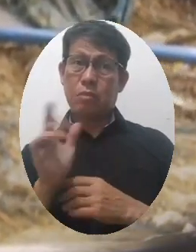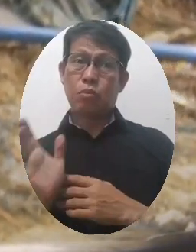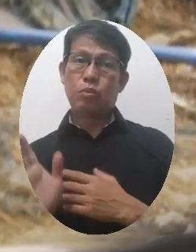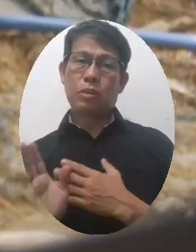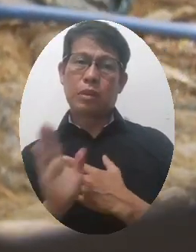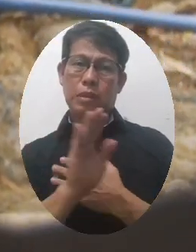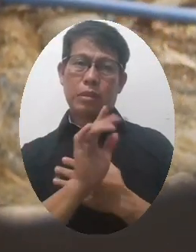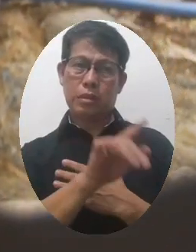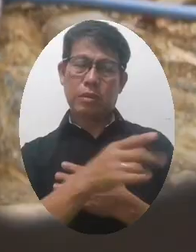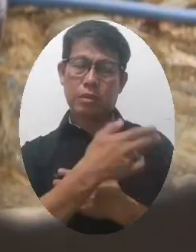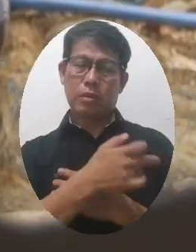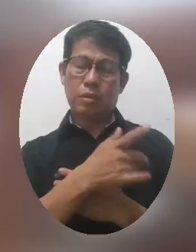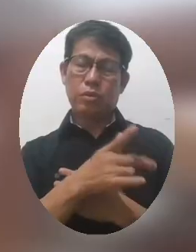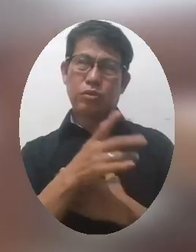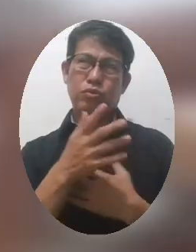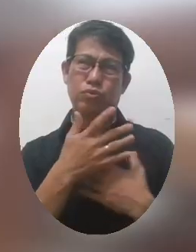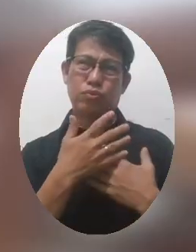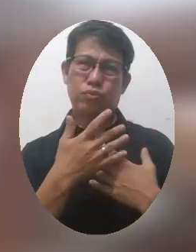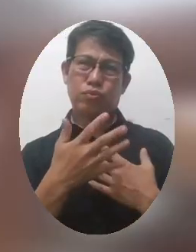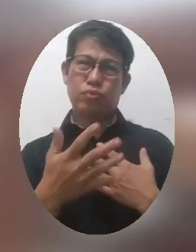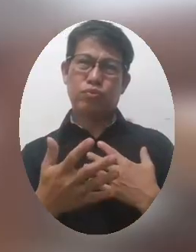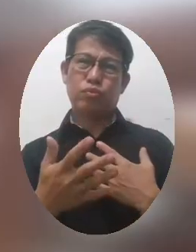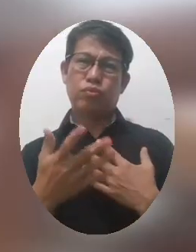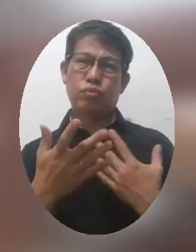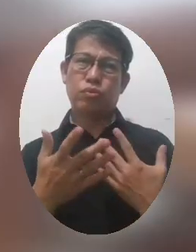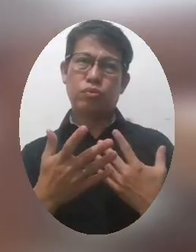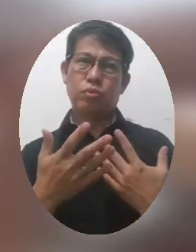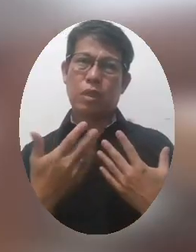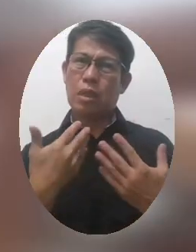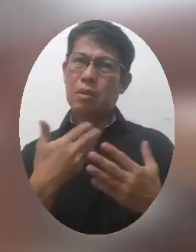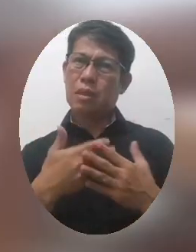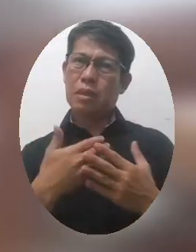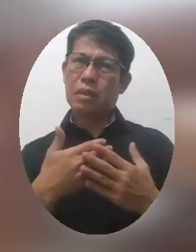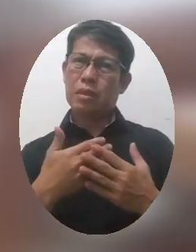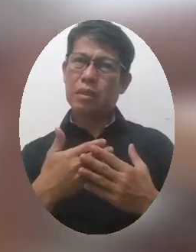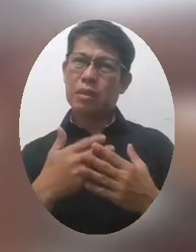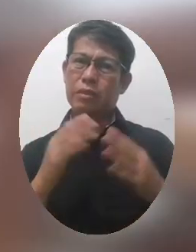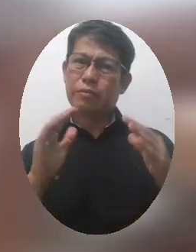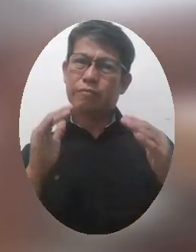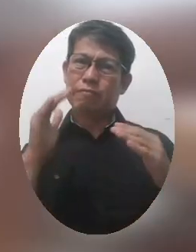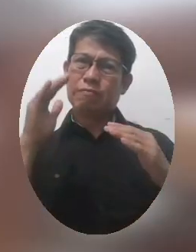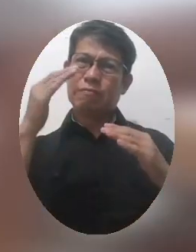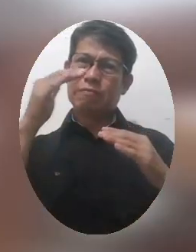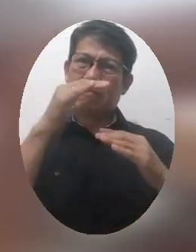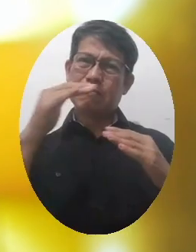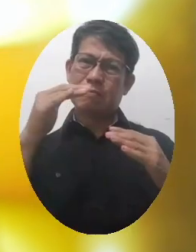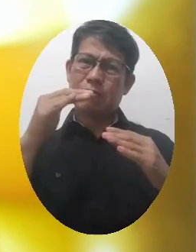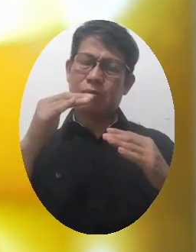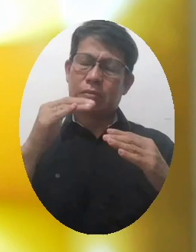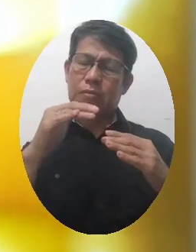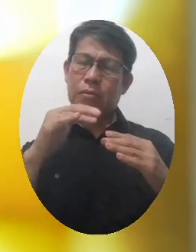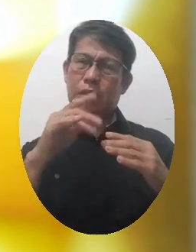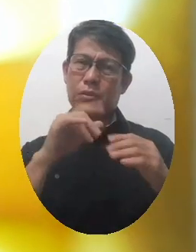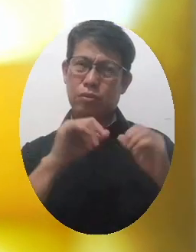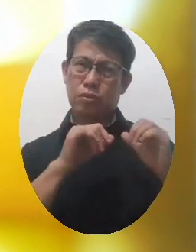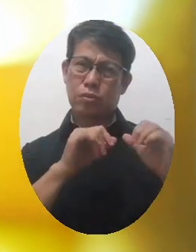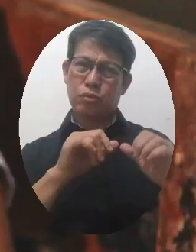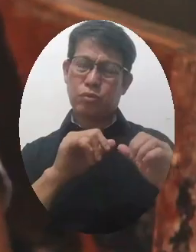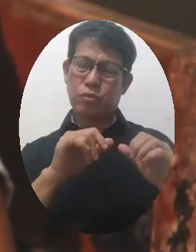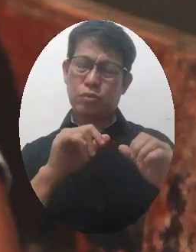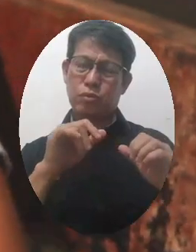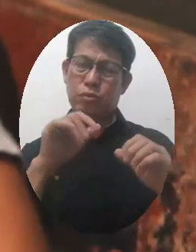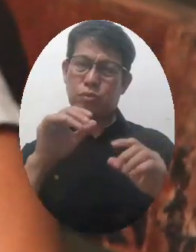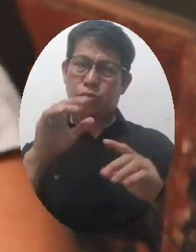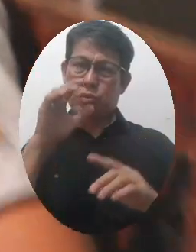namin siya nabalik agad. Inabot na ni Dwayne ang maintenance stage sa kanyang chemotherapy. Hindi sila pumalya sa